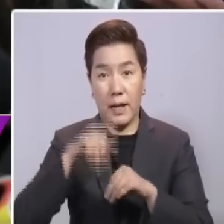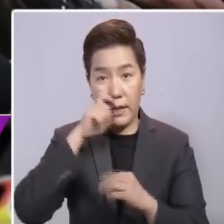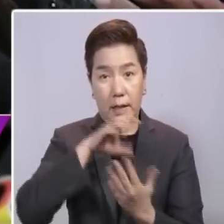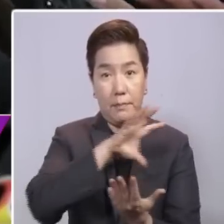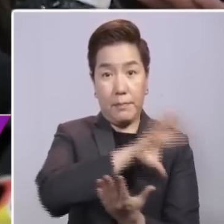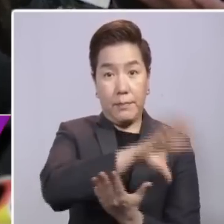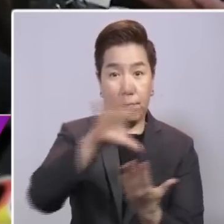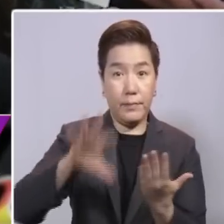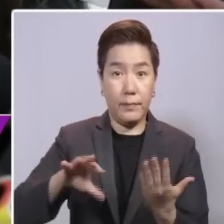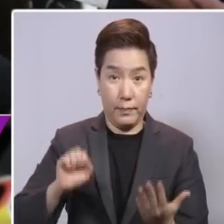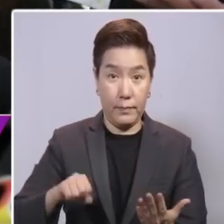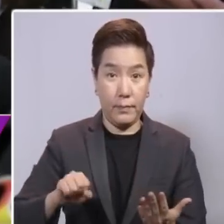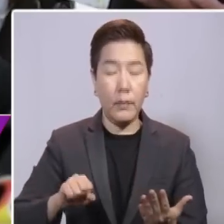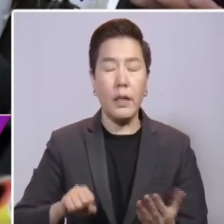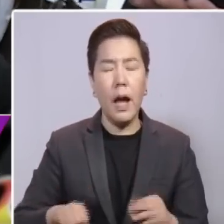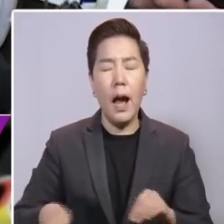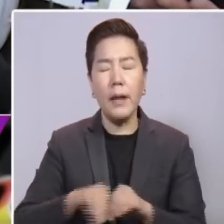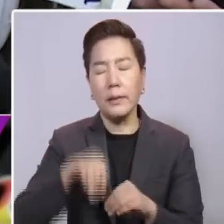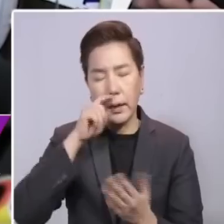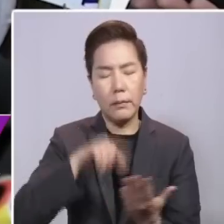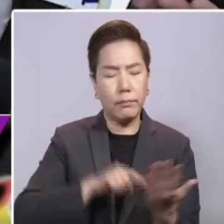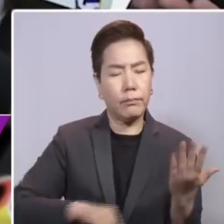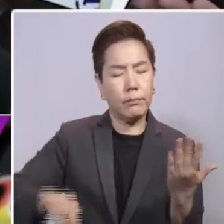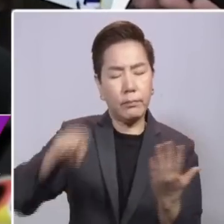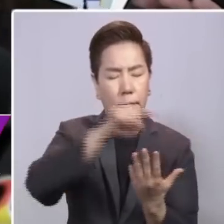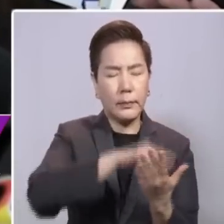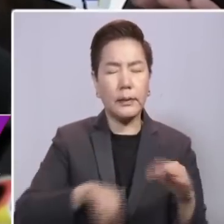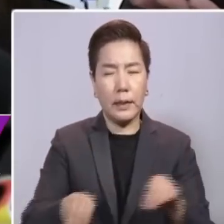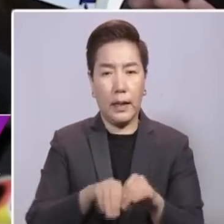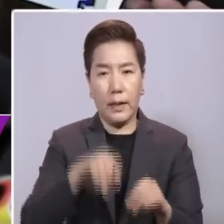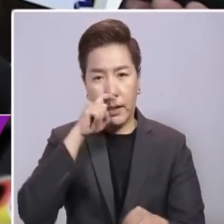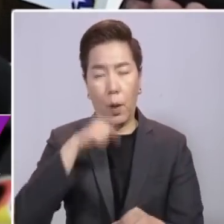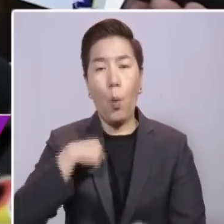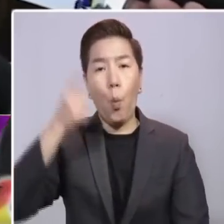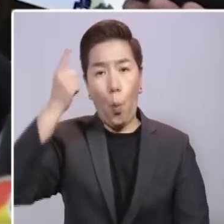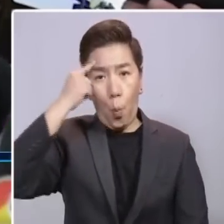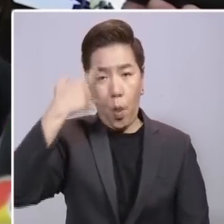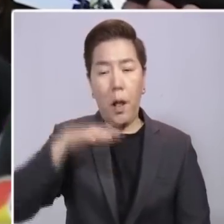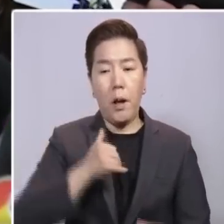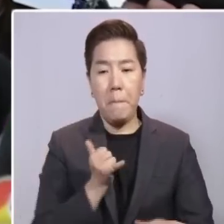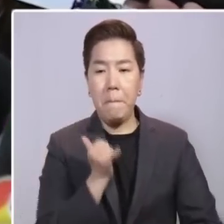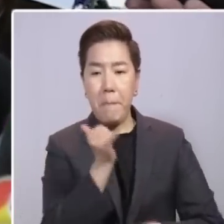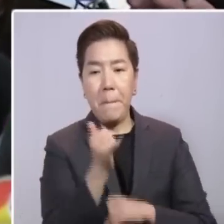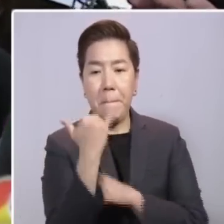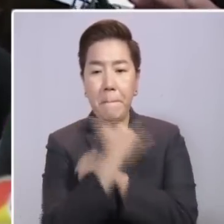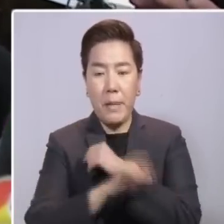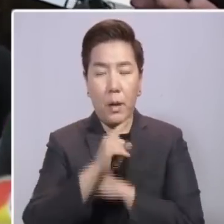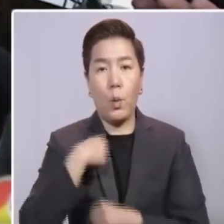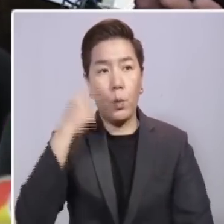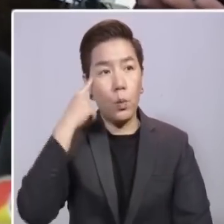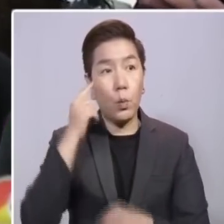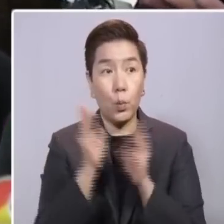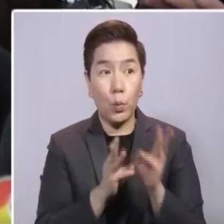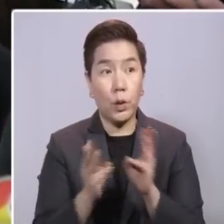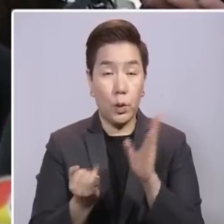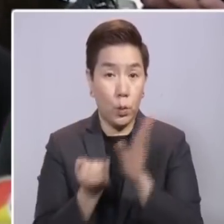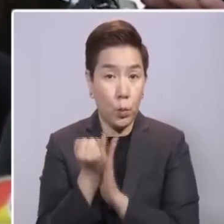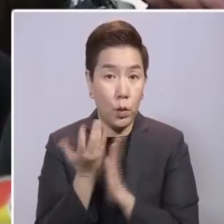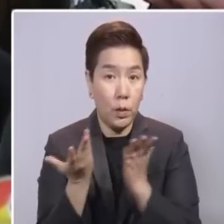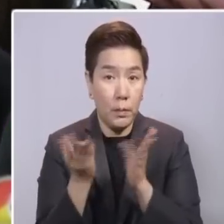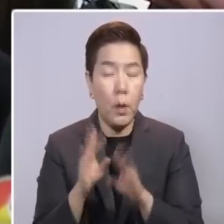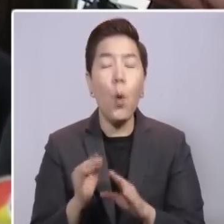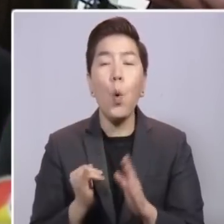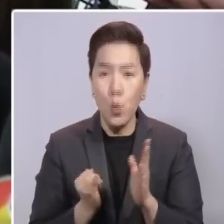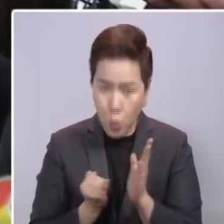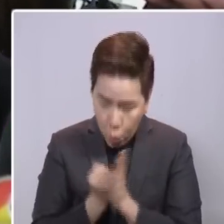านี้ไหมคะใกล้เราไหมหรือยัง ใกล้เราใกล้เราใกล้เราครับใกล้เราครับเราทราบแล้วว่าไปประเทศไหนนะครับ ไปแบบถูกต้องไหมคะหรือออก ไปแบบ